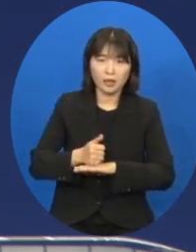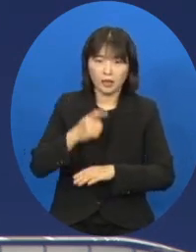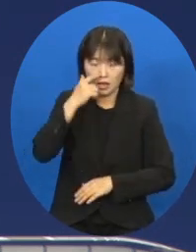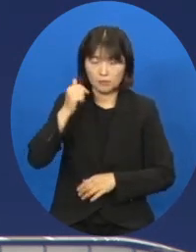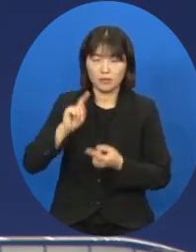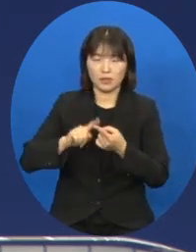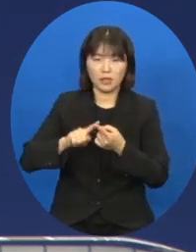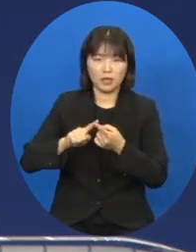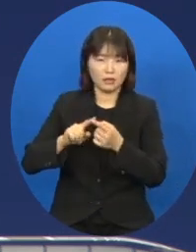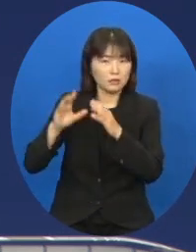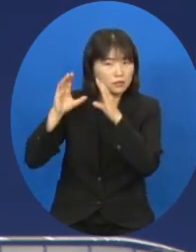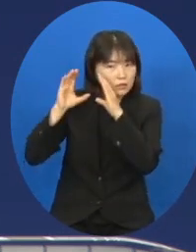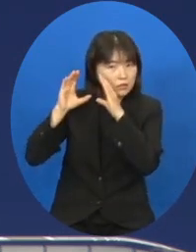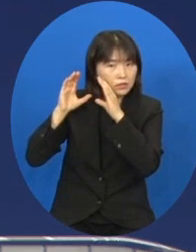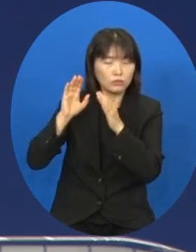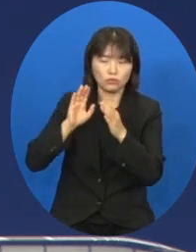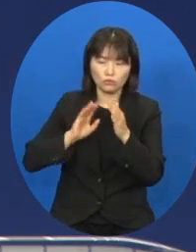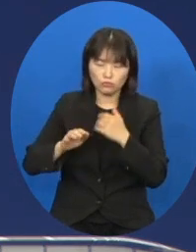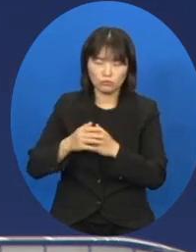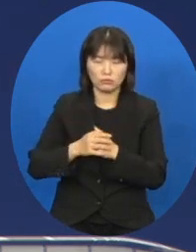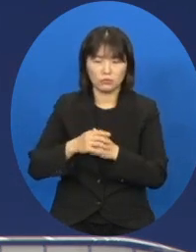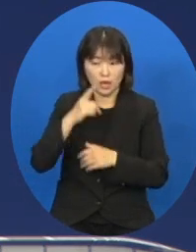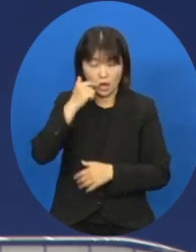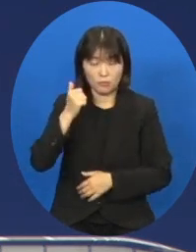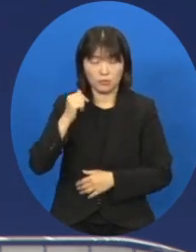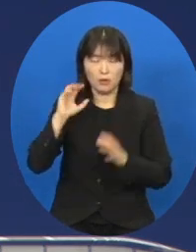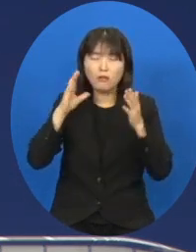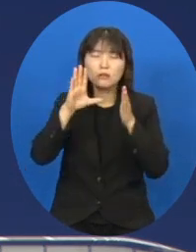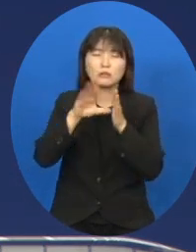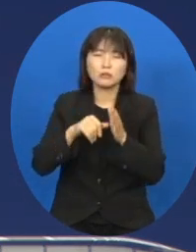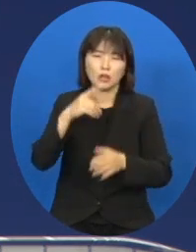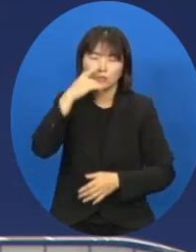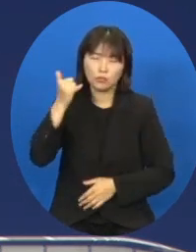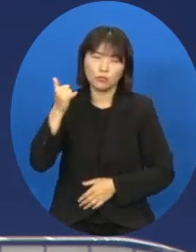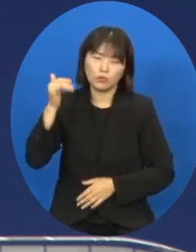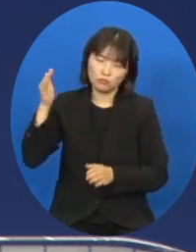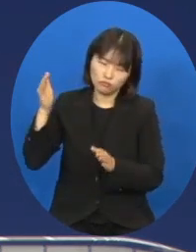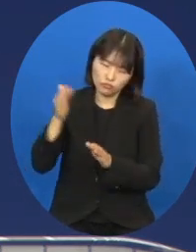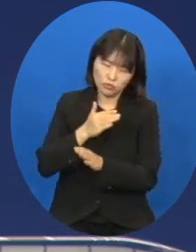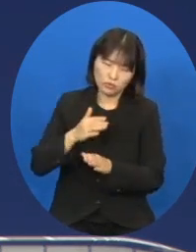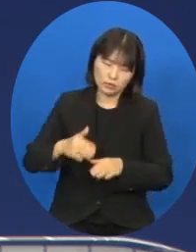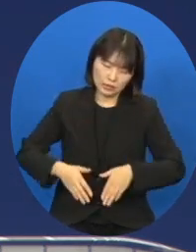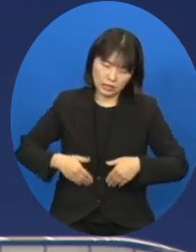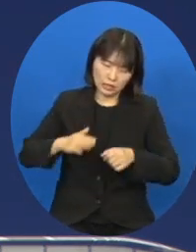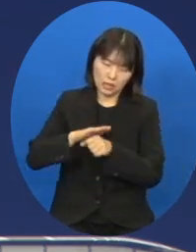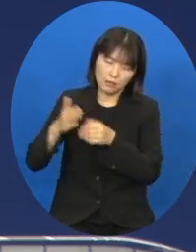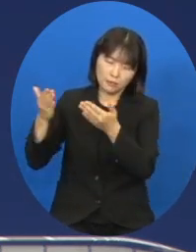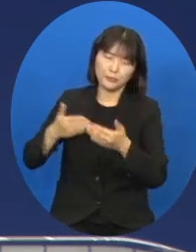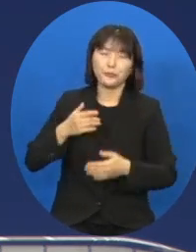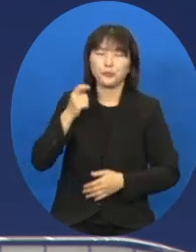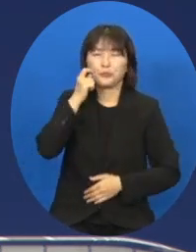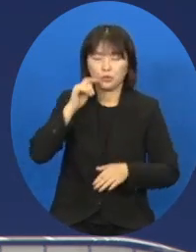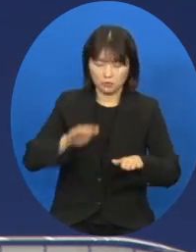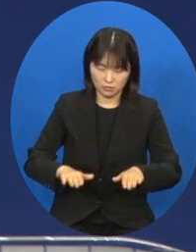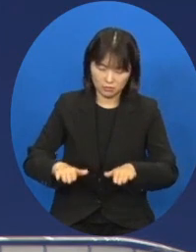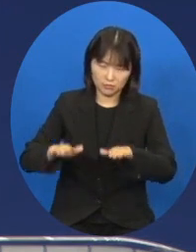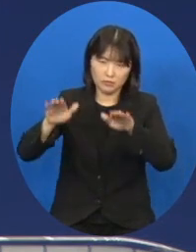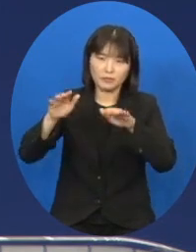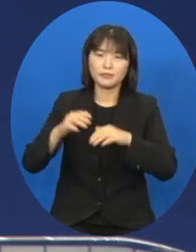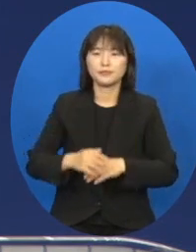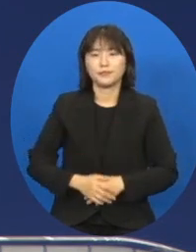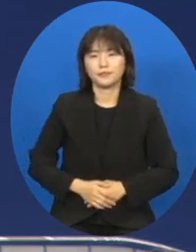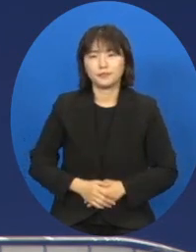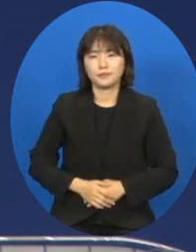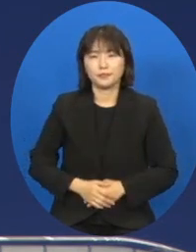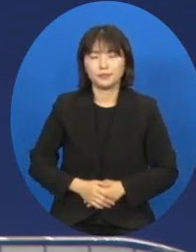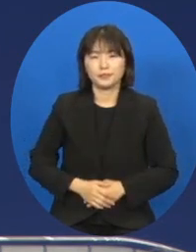대해서 듣고 보니까 어린 시절에 부모님으로부터 따뜻한 사랑을 못 받고 자라셨던 거예요. 그